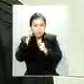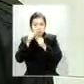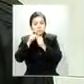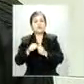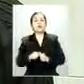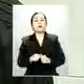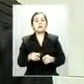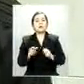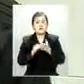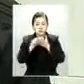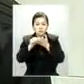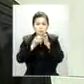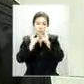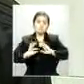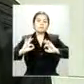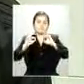หนังเรื่องนี้มันเป็นเหมือน